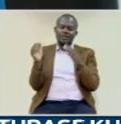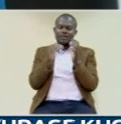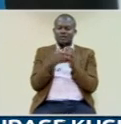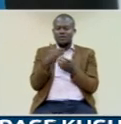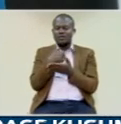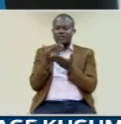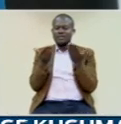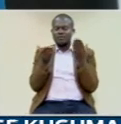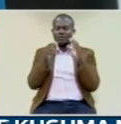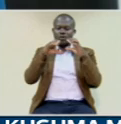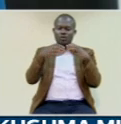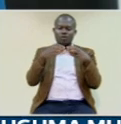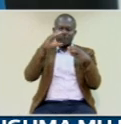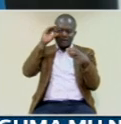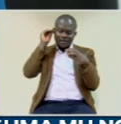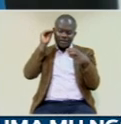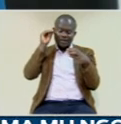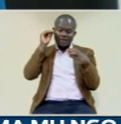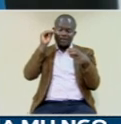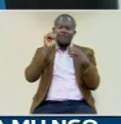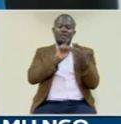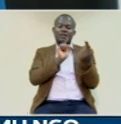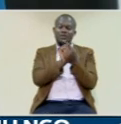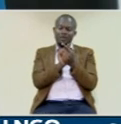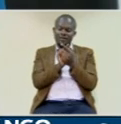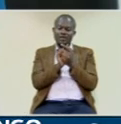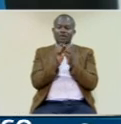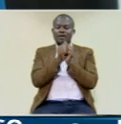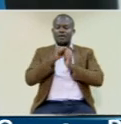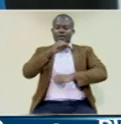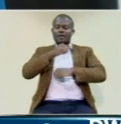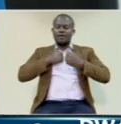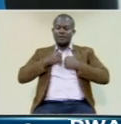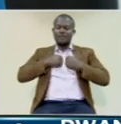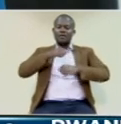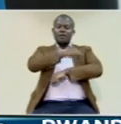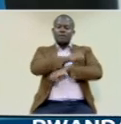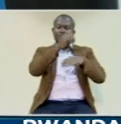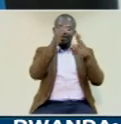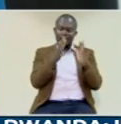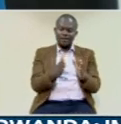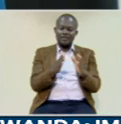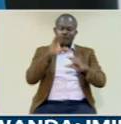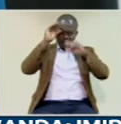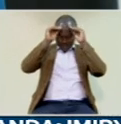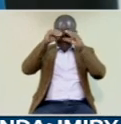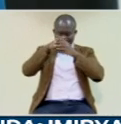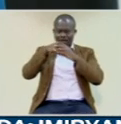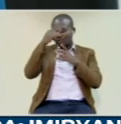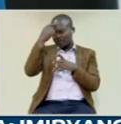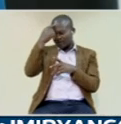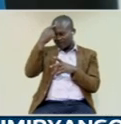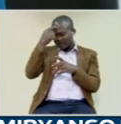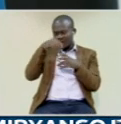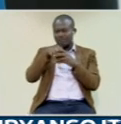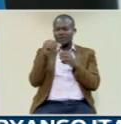group WhatsApp iyo duhuriraho n'abanyarwanda b'abanyeshuri biga inaha mu Buhindi no